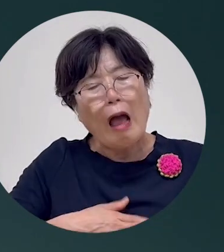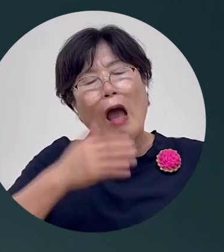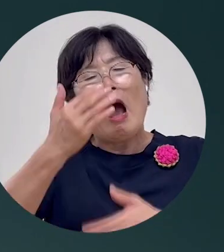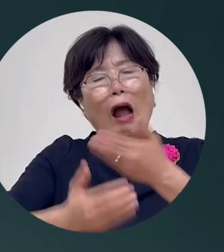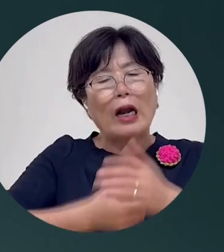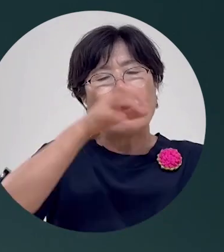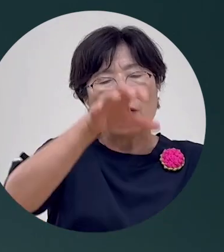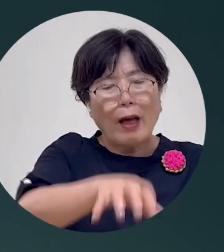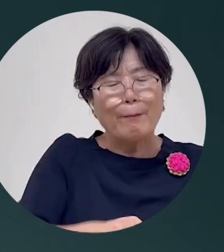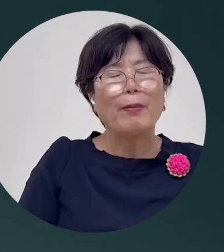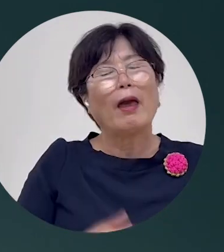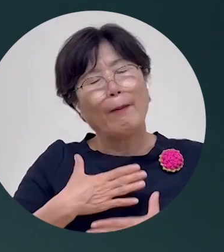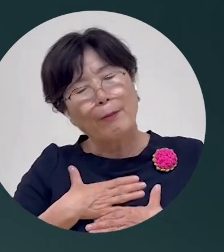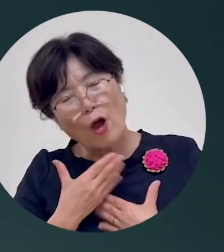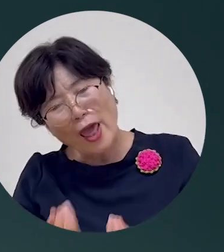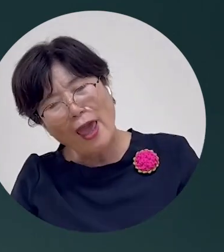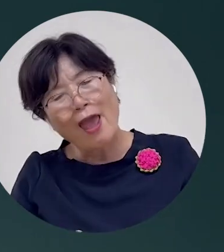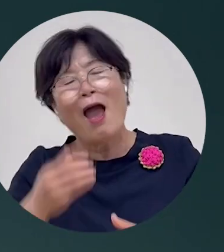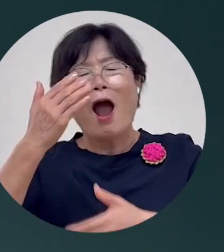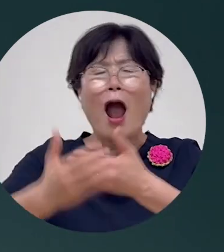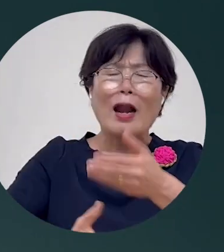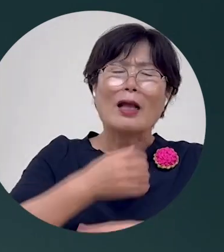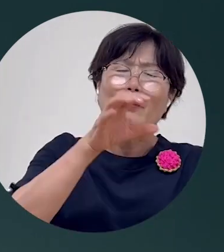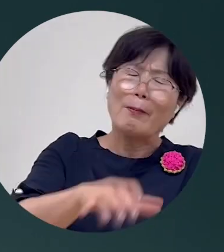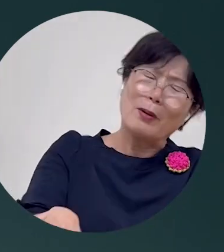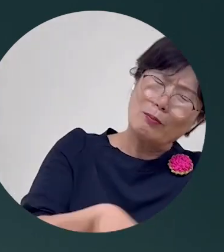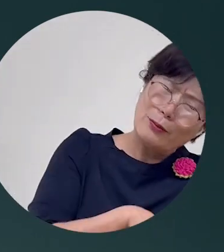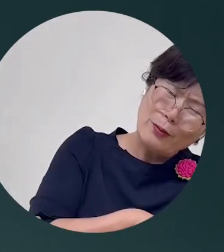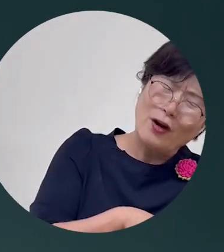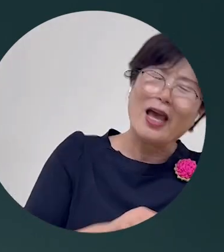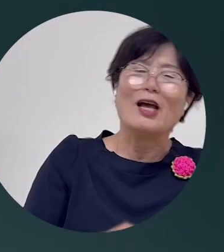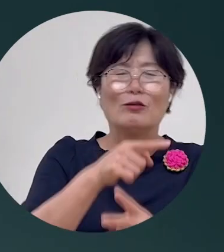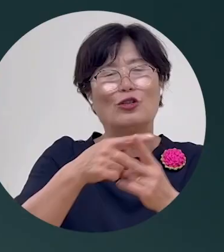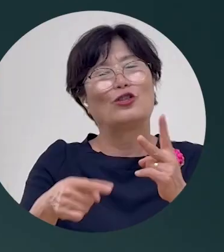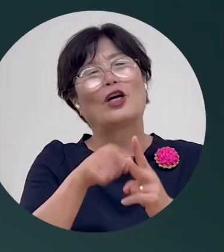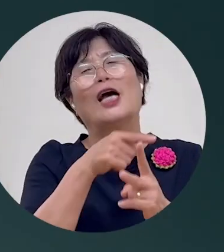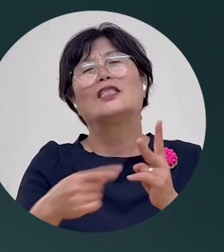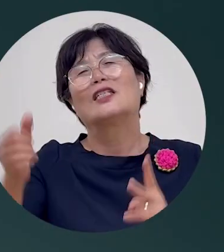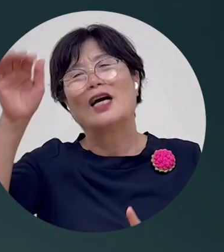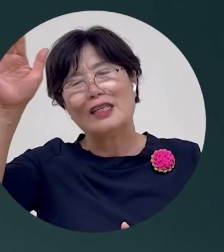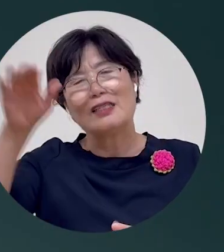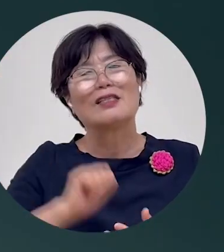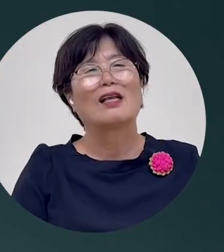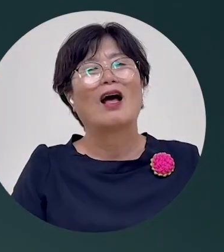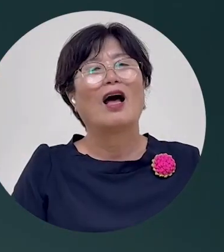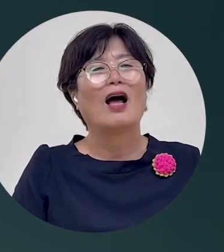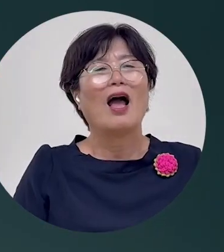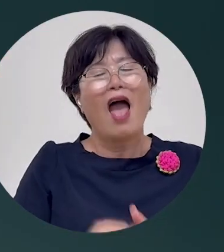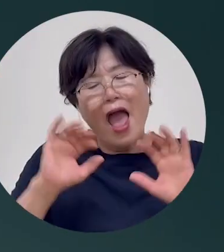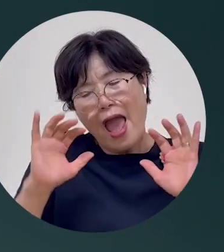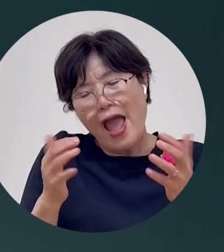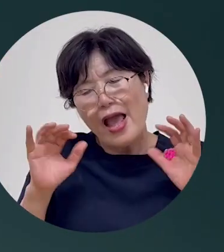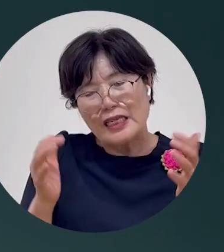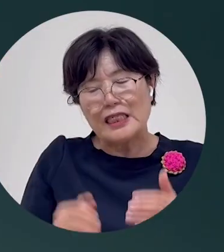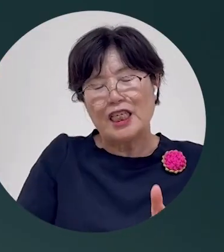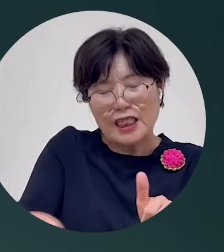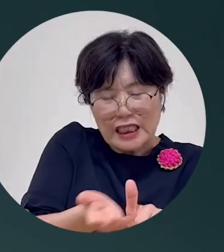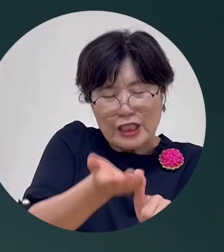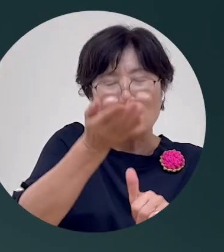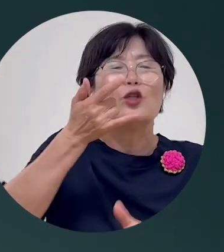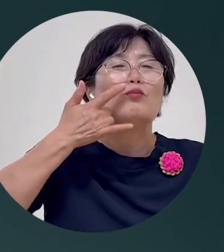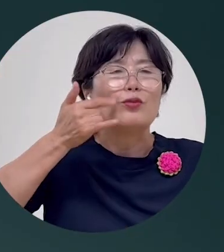우리가 편할 수도 있고 불편할 수도 있어요. 자, 우리 아기를 키우는